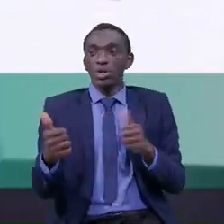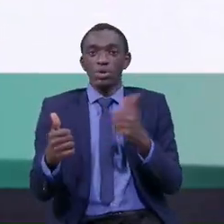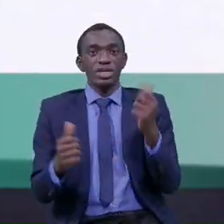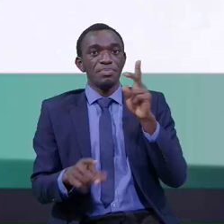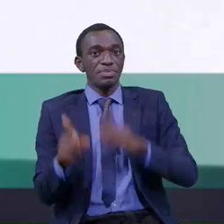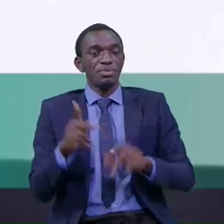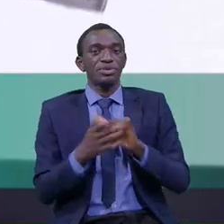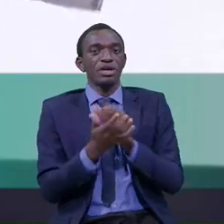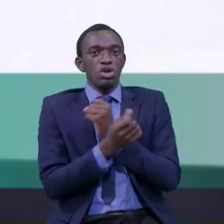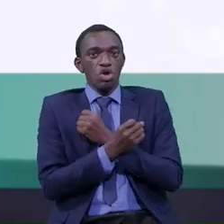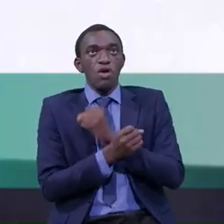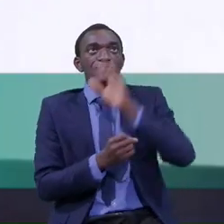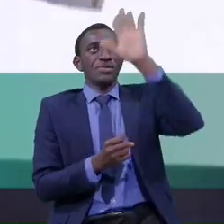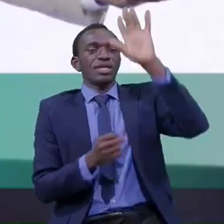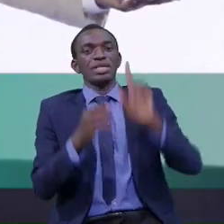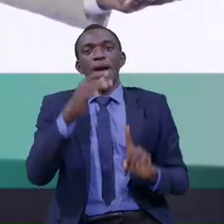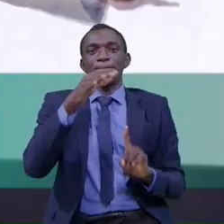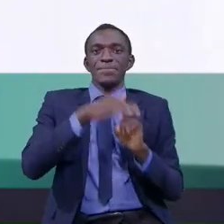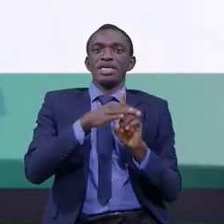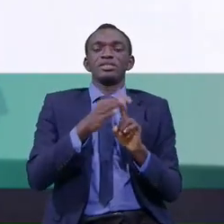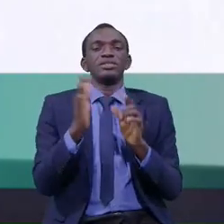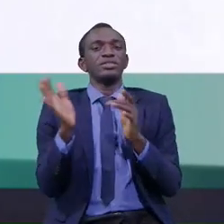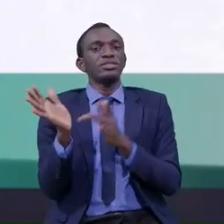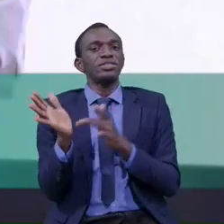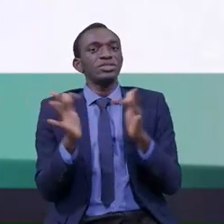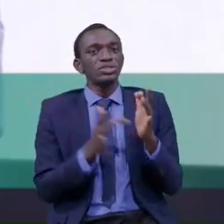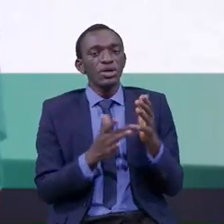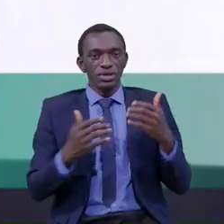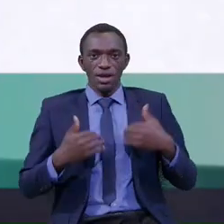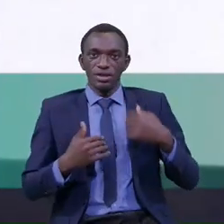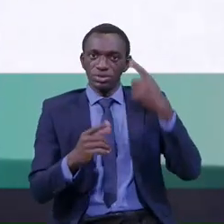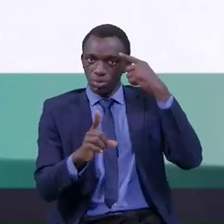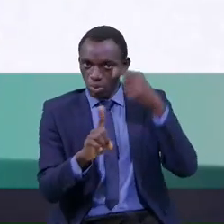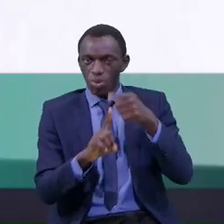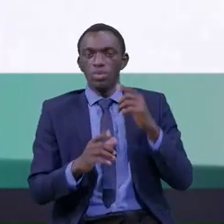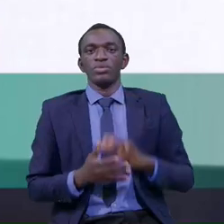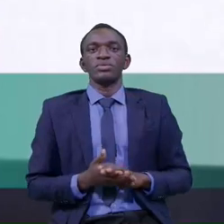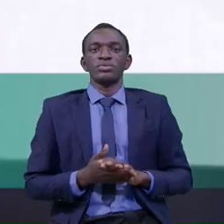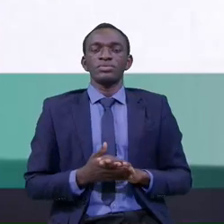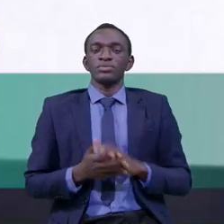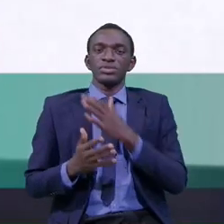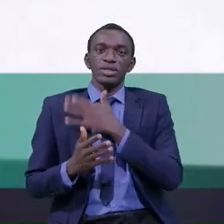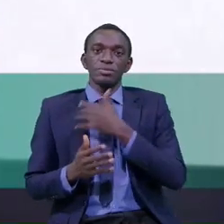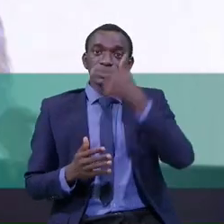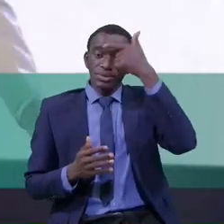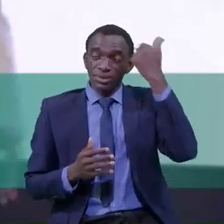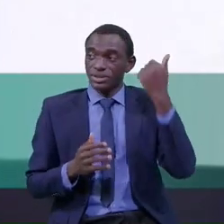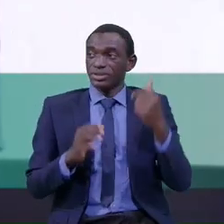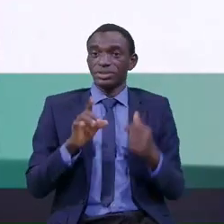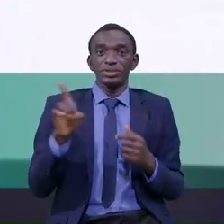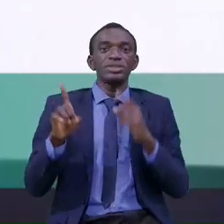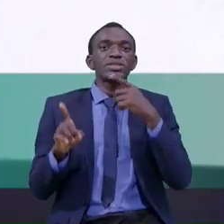son avènement. Jésus avait un objectif. Et à la croix, il a dit, tout